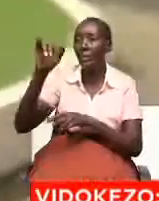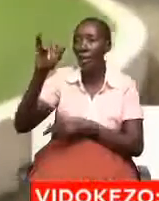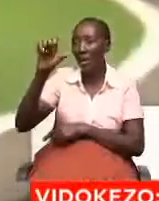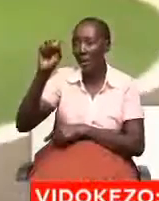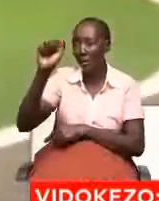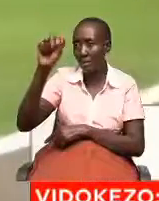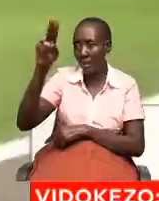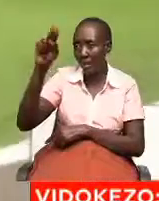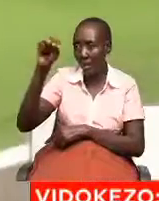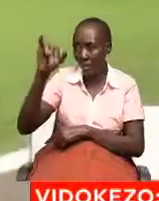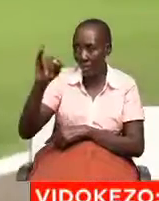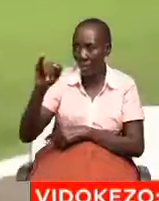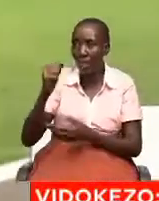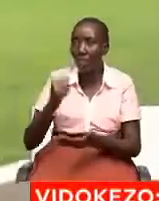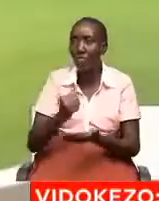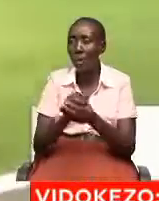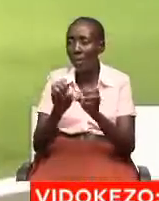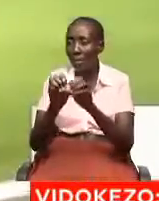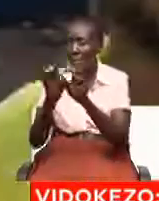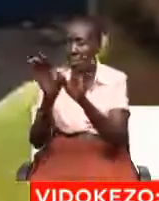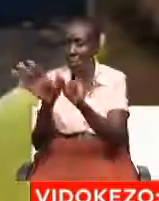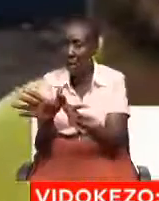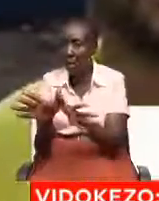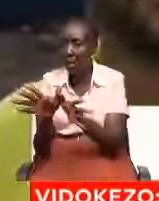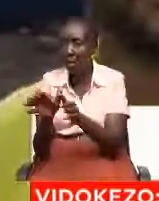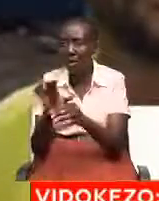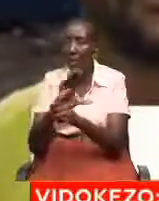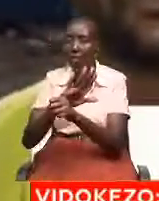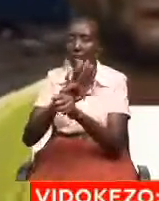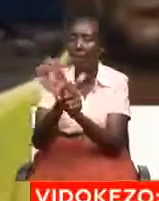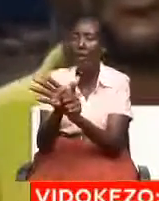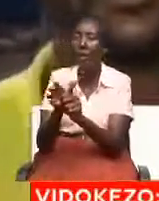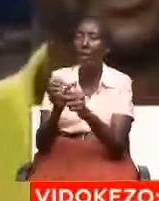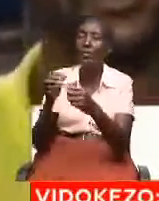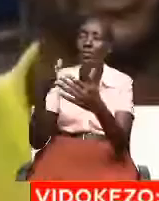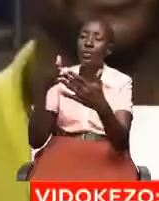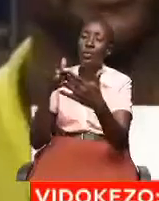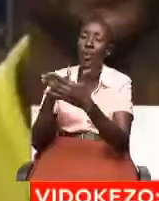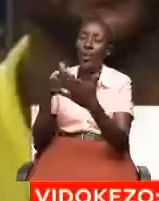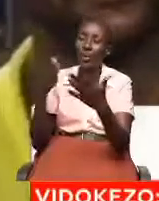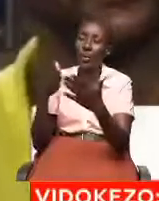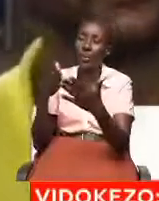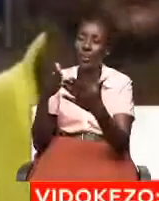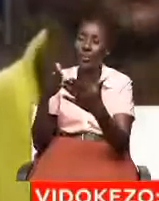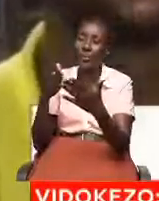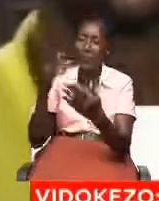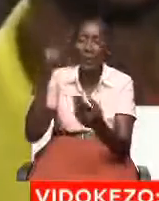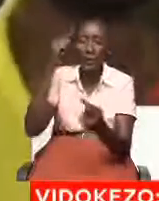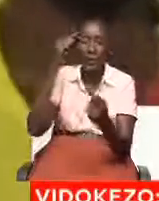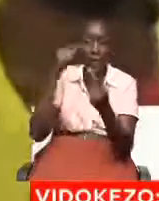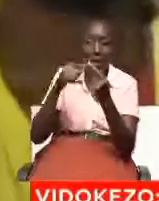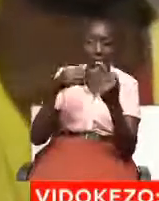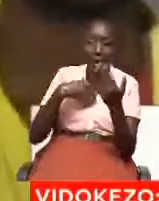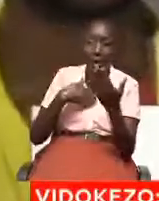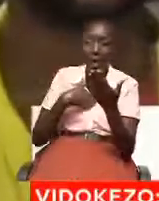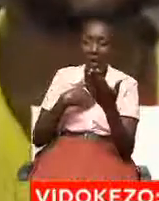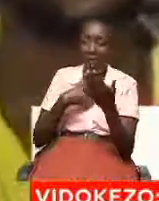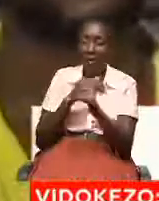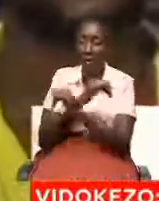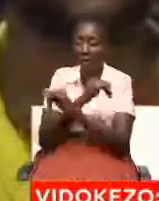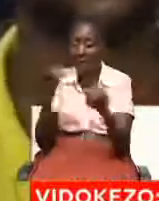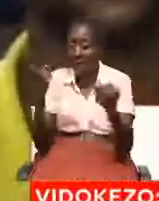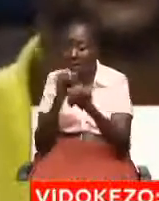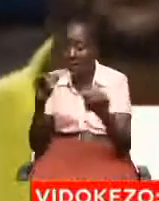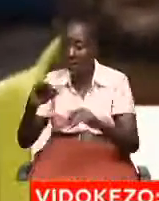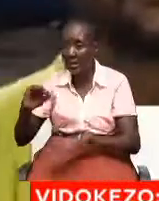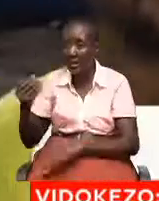ili kupambana na kusambaa kwa kirusi cha corona. So this initiative of fumigating our town, it